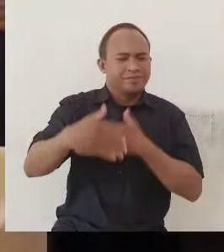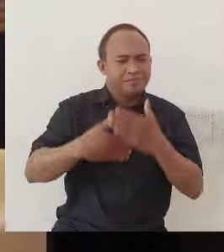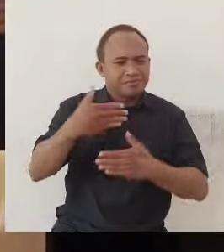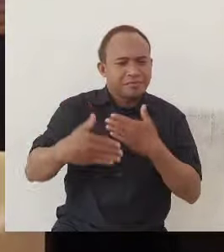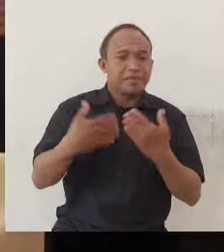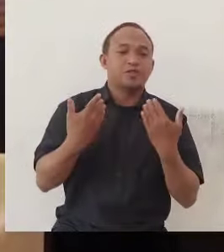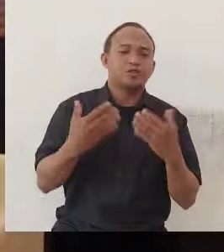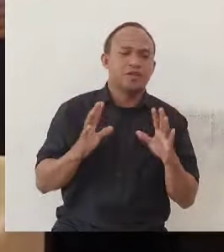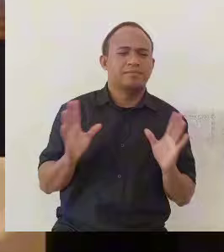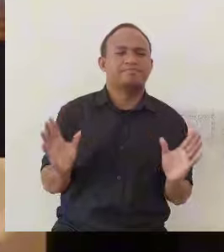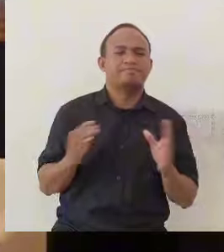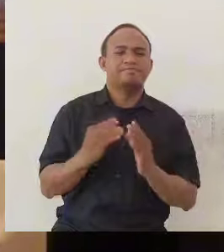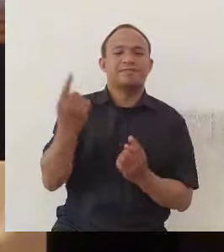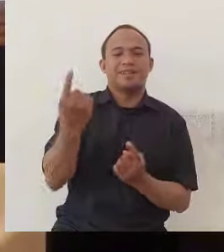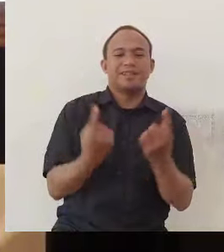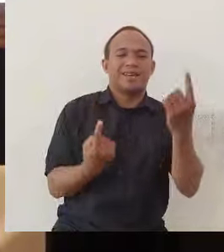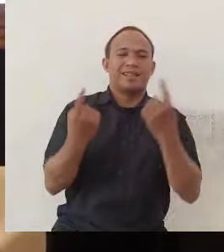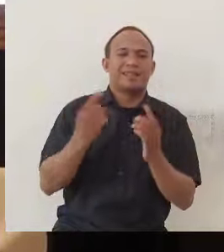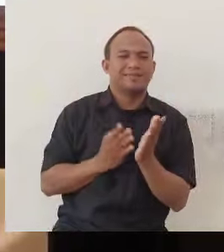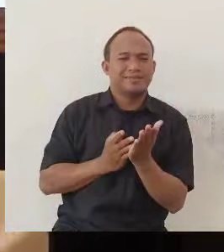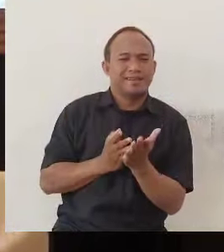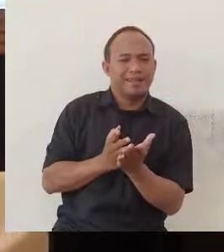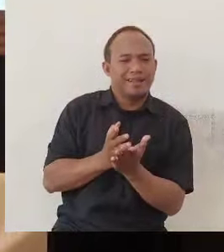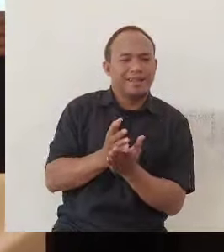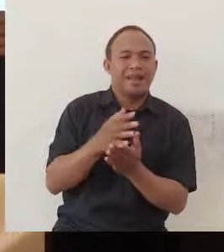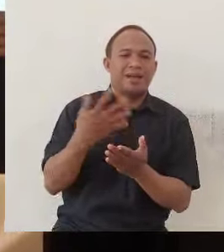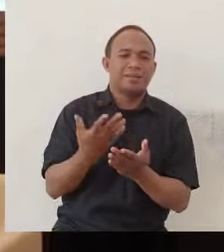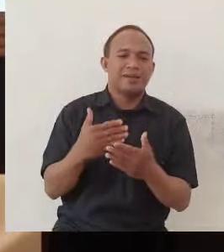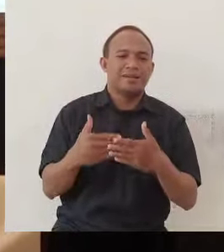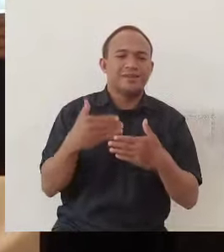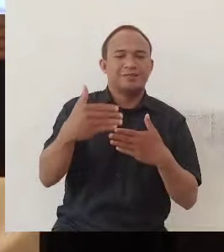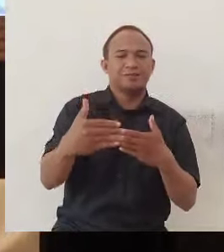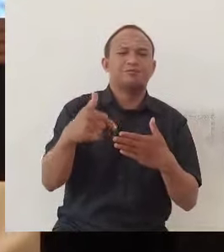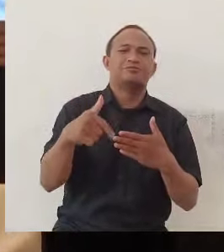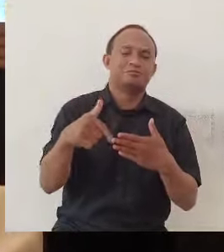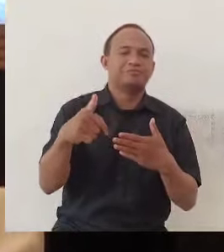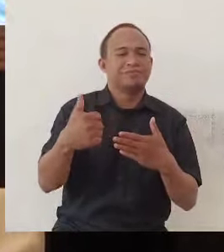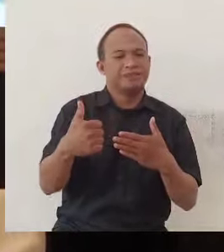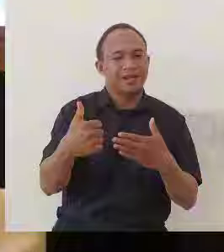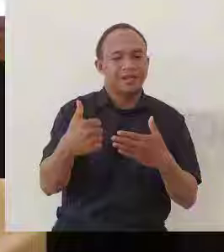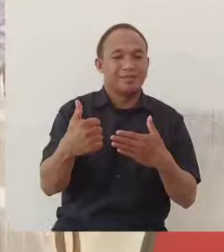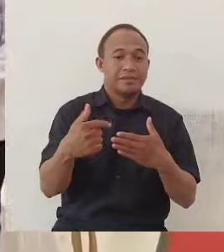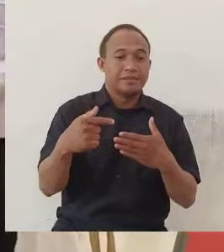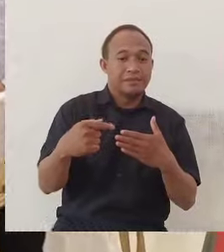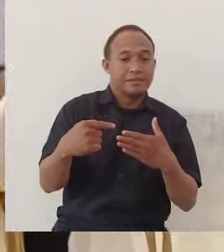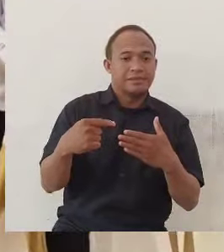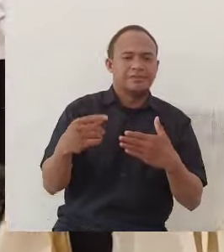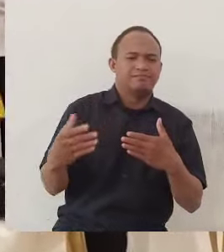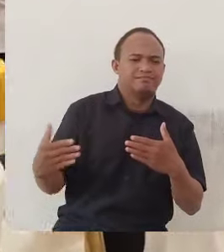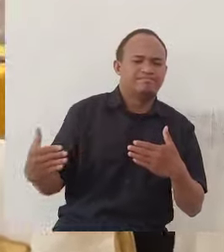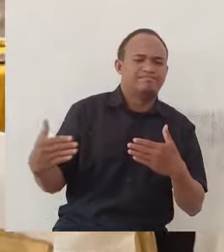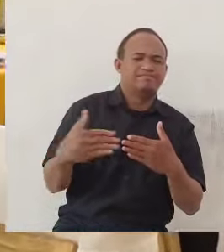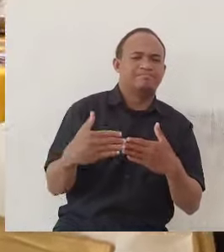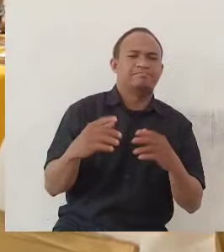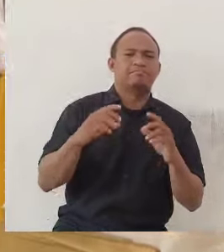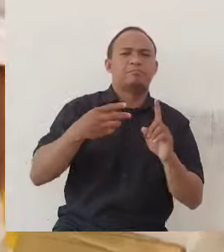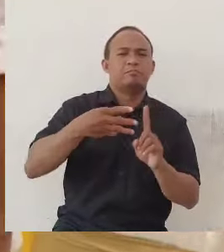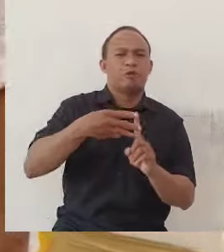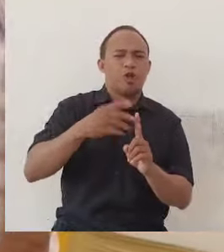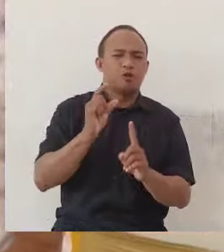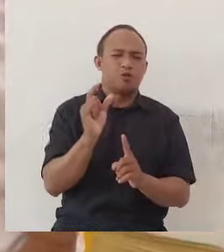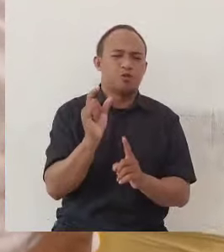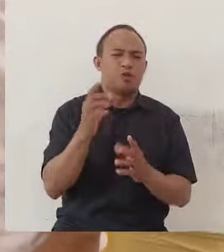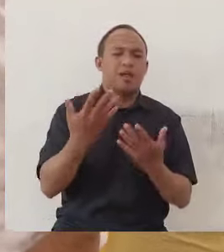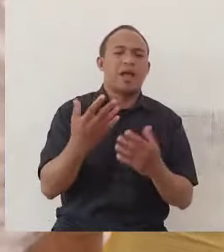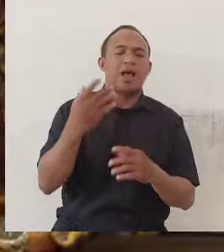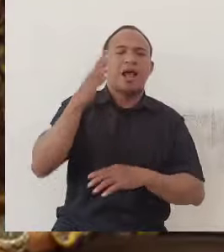Goman Simanungkalit, menandatangani kesepakatan menjalankan Rencana Tindak Lanjut Darurat atau RTD Bendungan Bulango